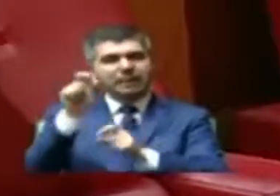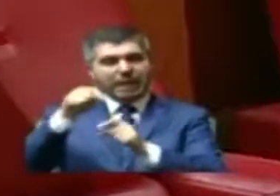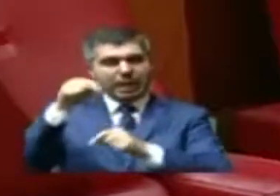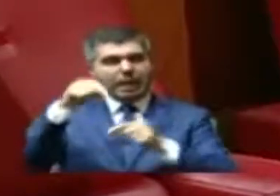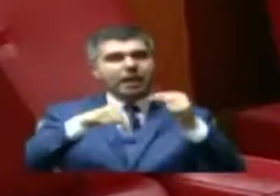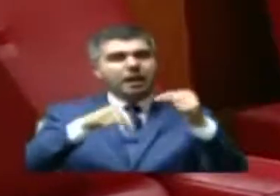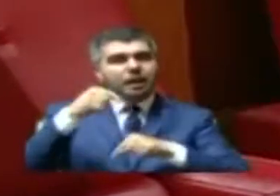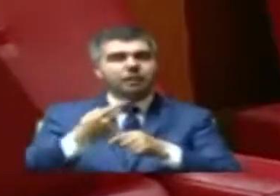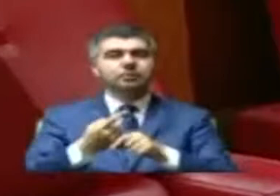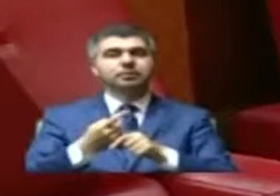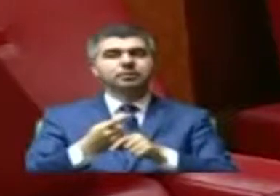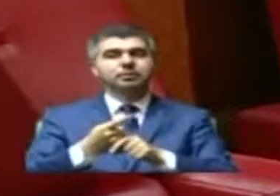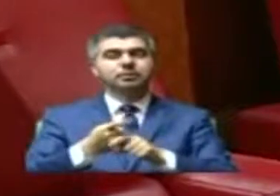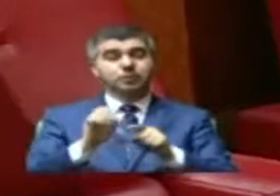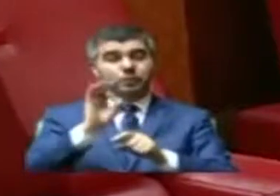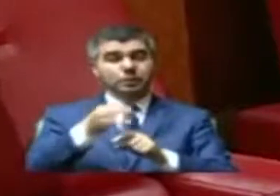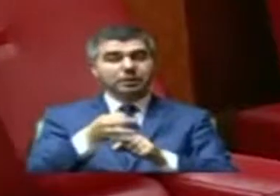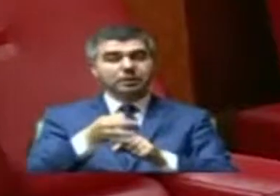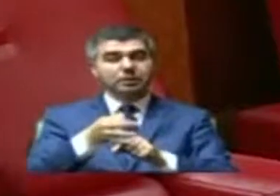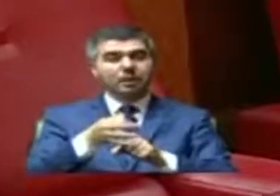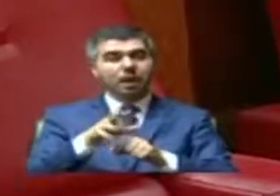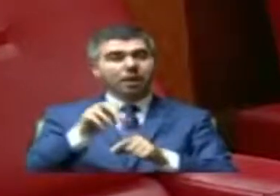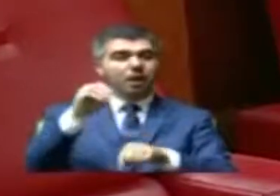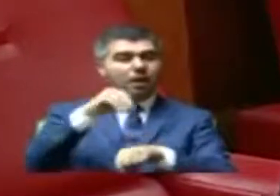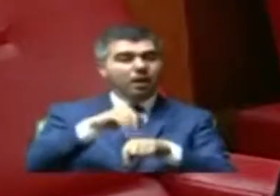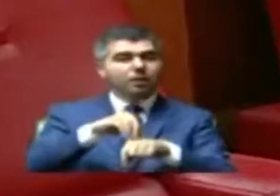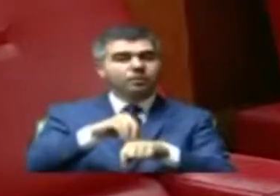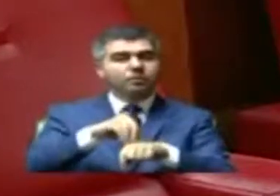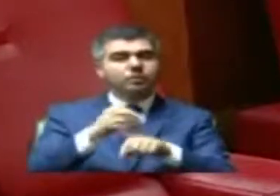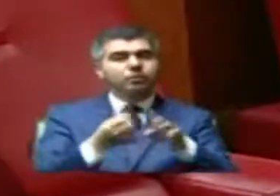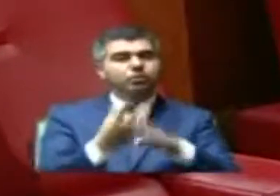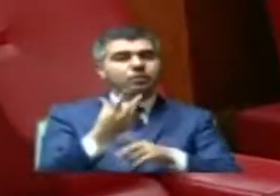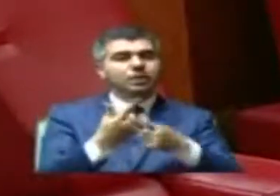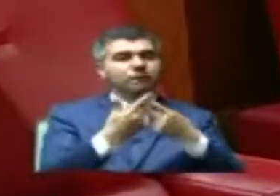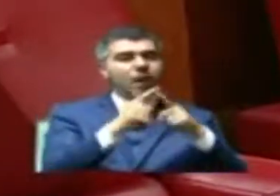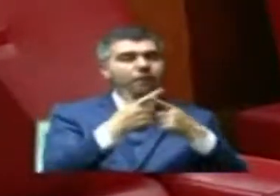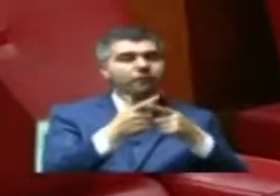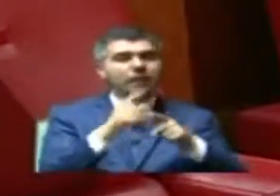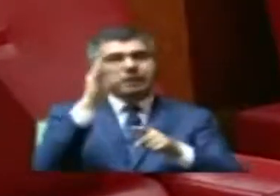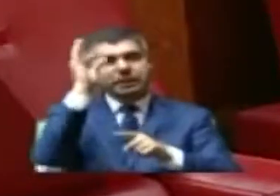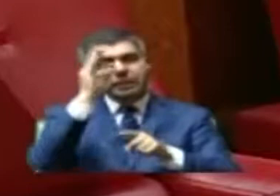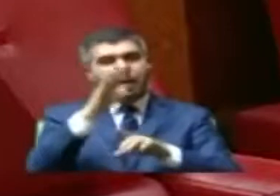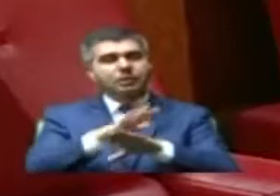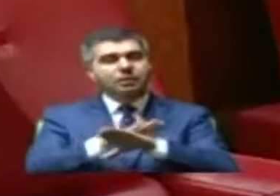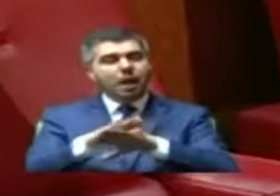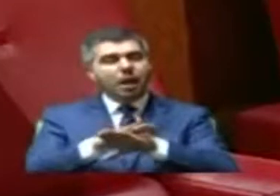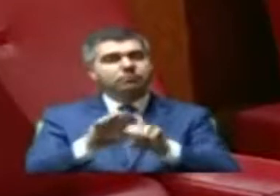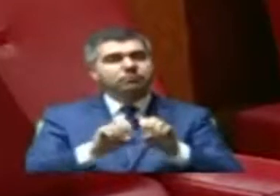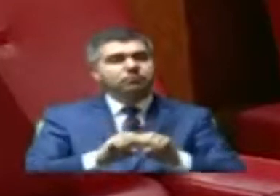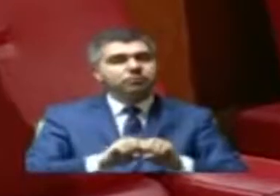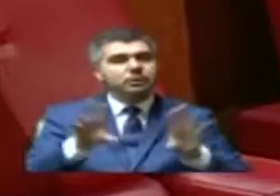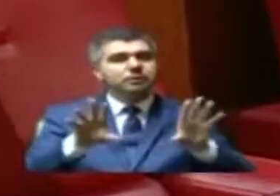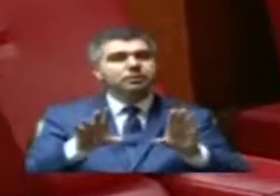ارتأت وتحقيقا كذلك للحكامة أن تحدث مجموعة من السياسات العمومية لصالح